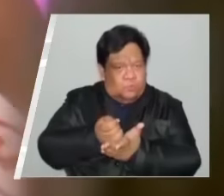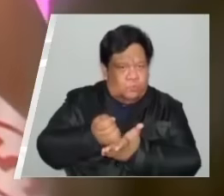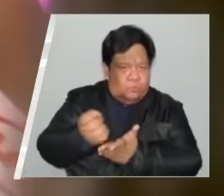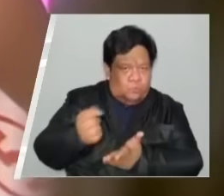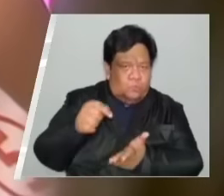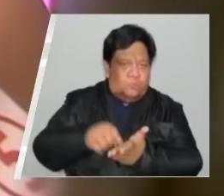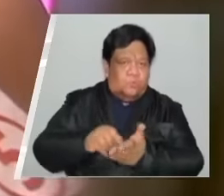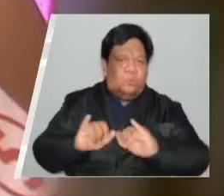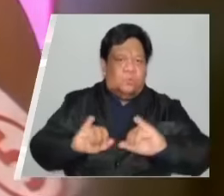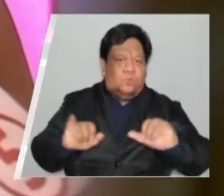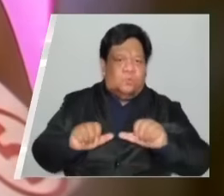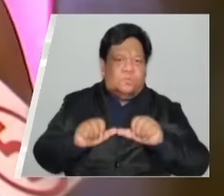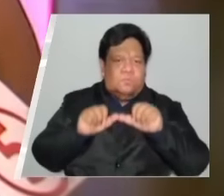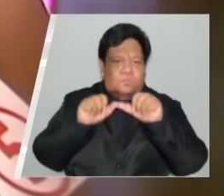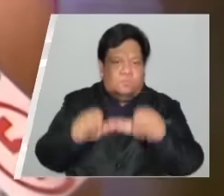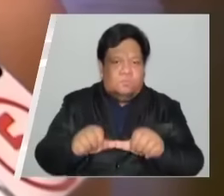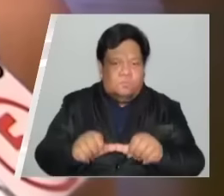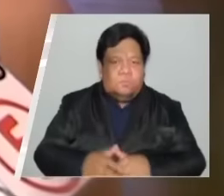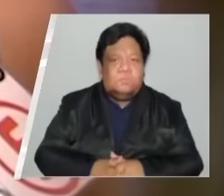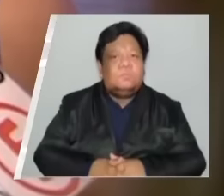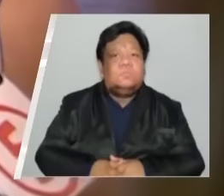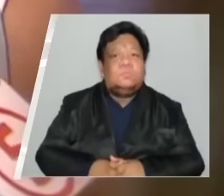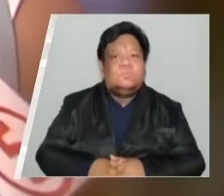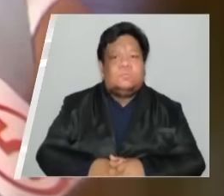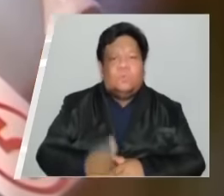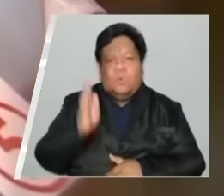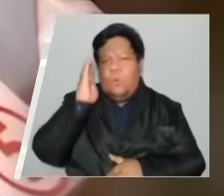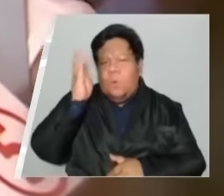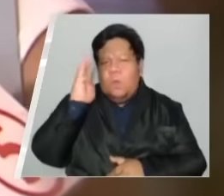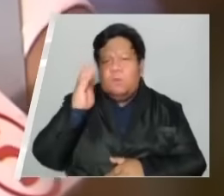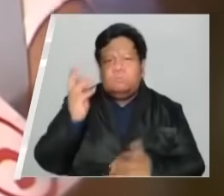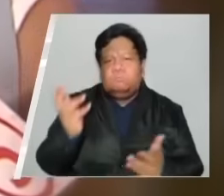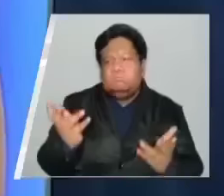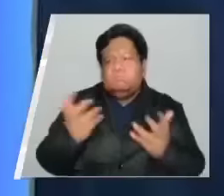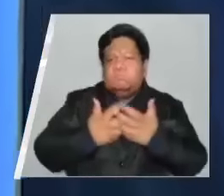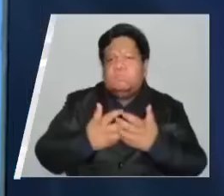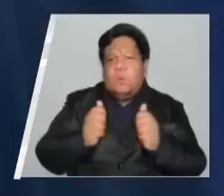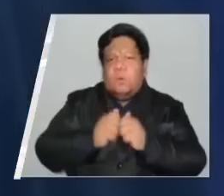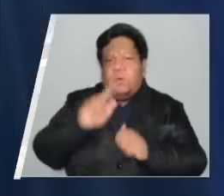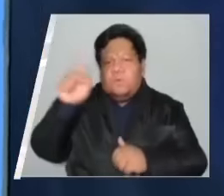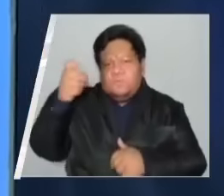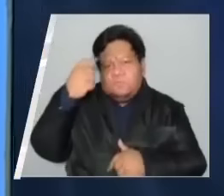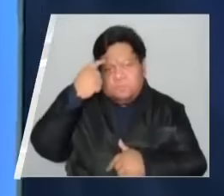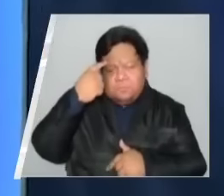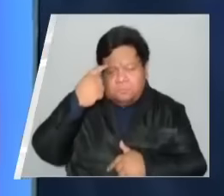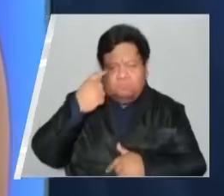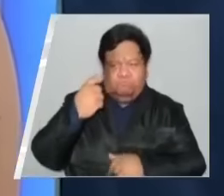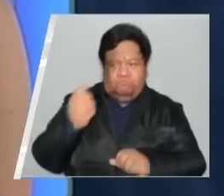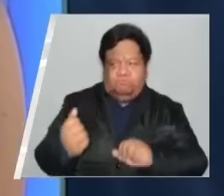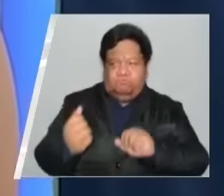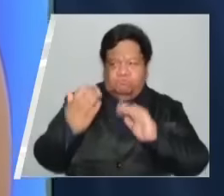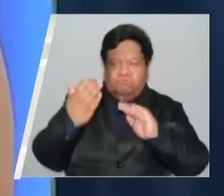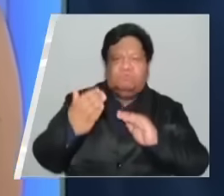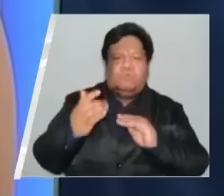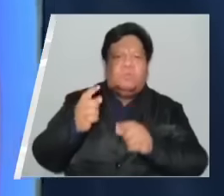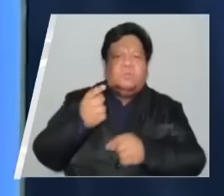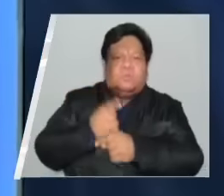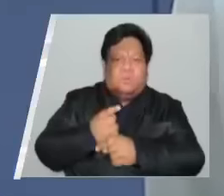kalaunan. Makikipagtulungan din daw siya sa mga otoridad at haharapin ang issue sa tamang legal na